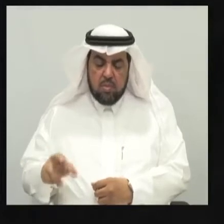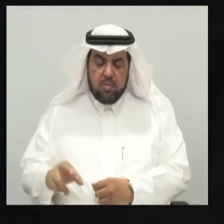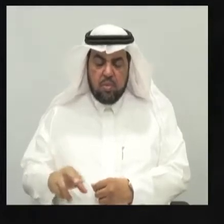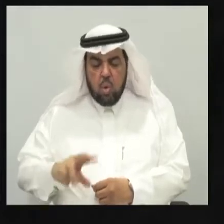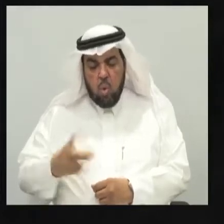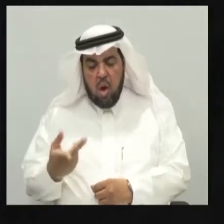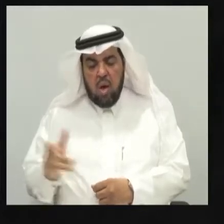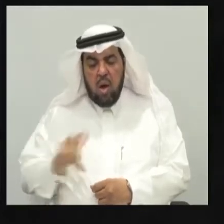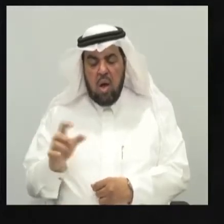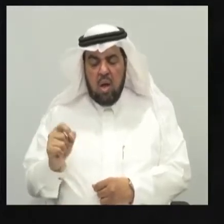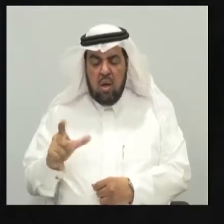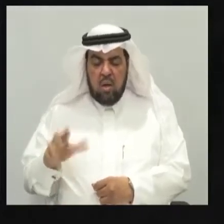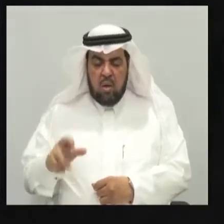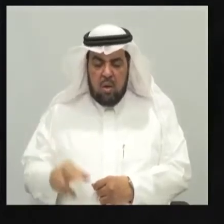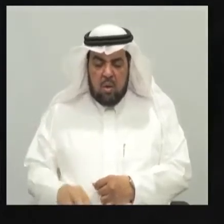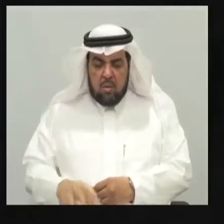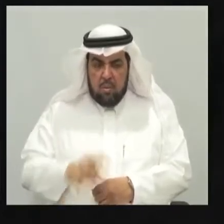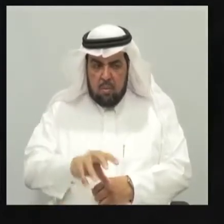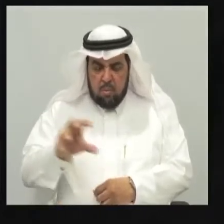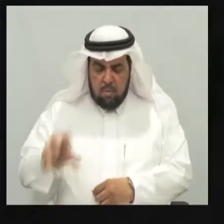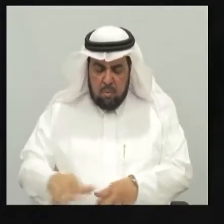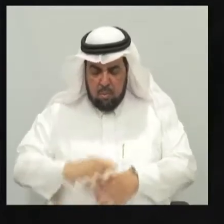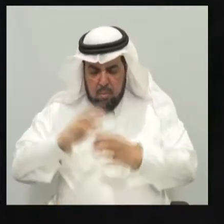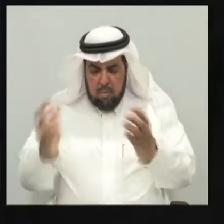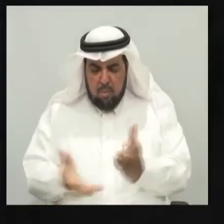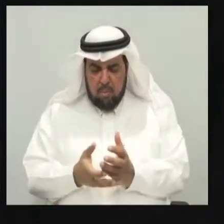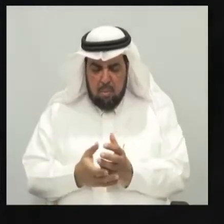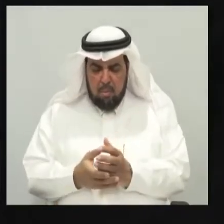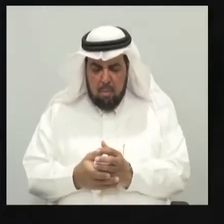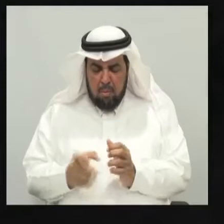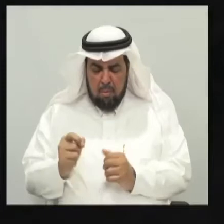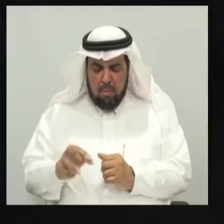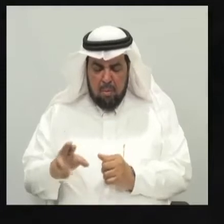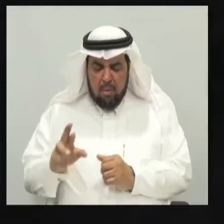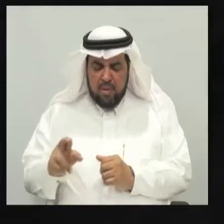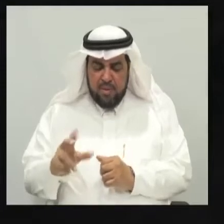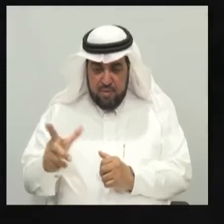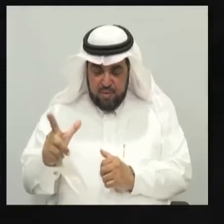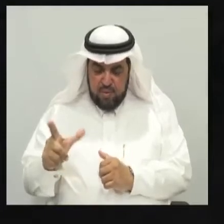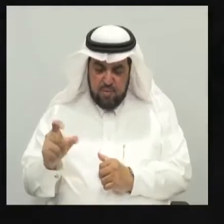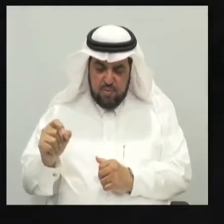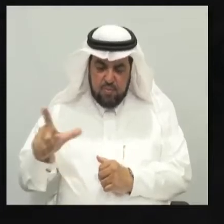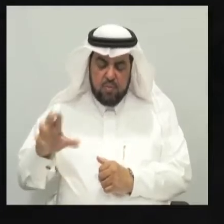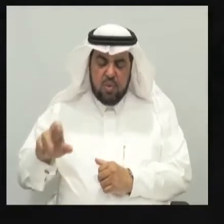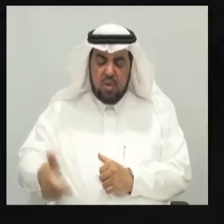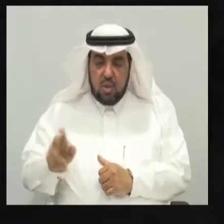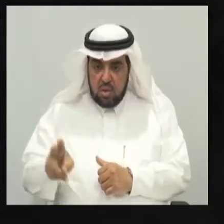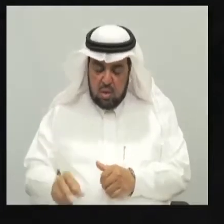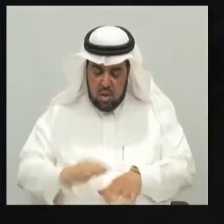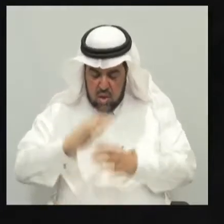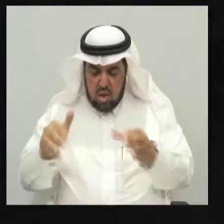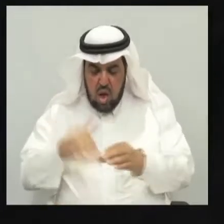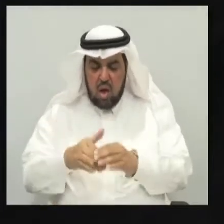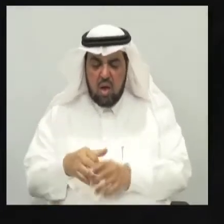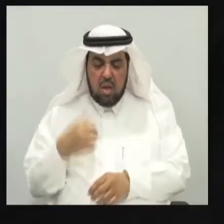فلز، لكن العناصر الانتقالية جميعها هي ماذا؟ فلزات. عناصر انتقالية داخلية وهي